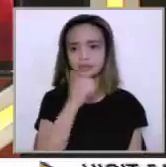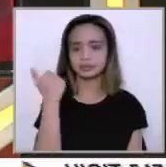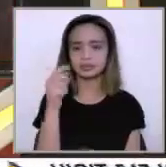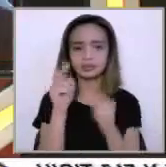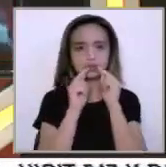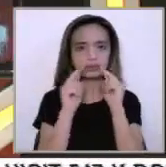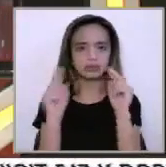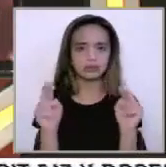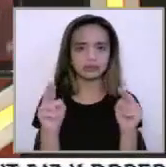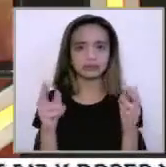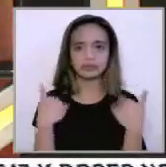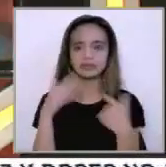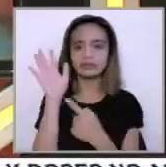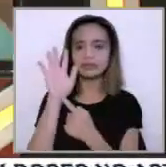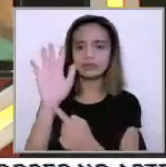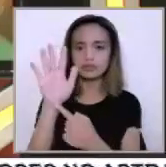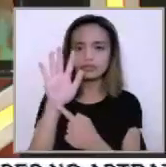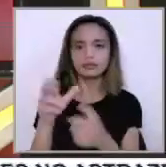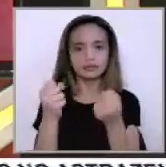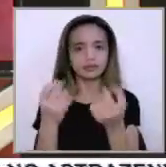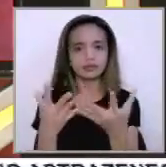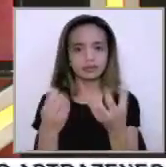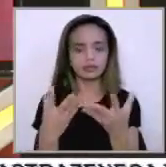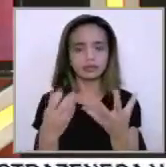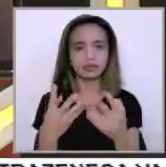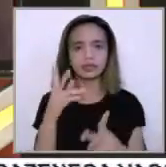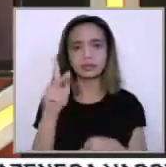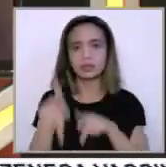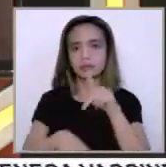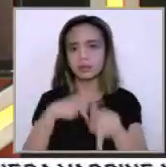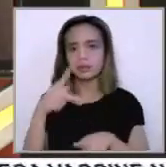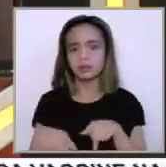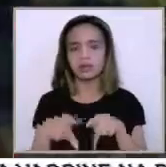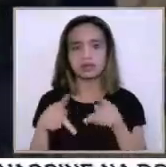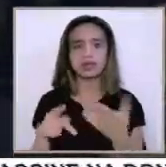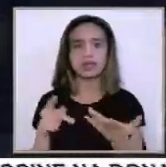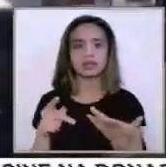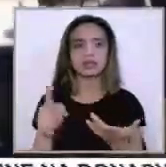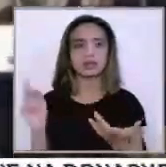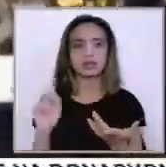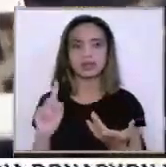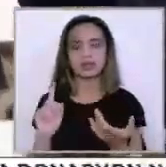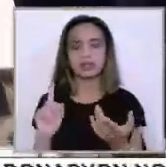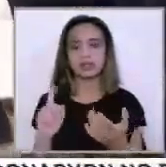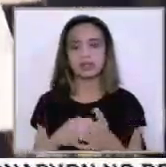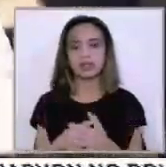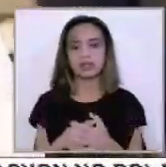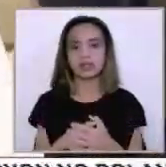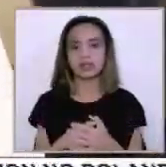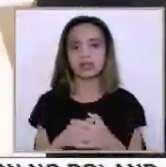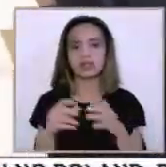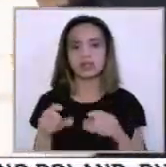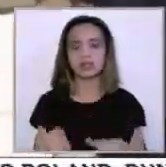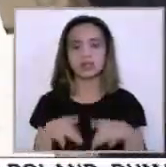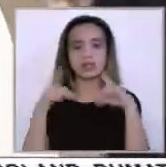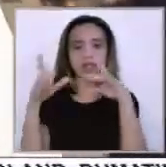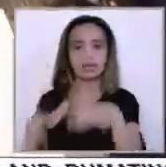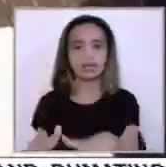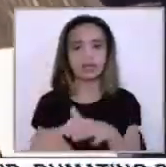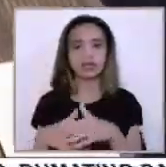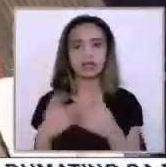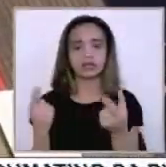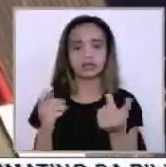Nagsagawa naman ng rally ang 5,000 tao sa Melbourne, Australia. Tinututulan nila ang ilang panukala sa pagbabakuna. Una na lang